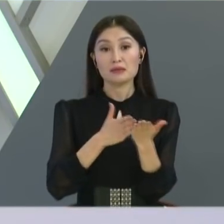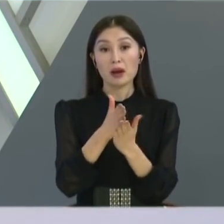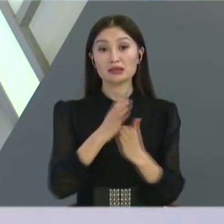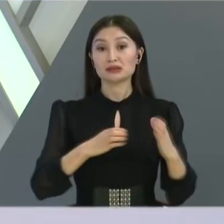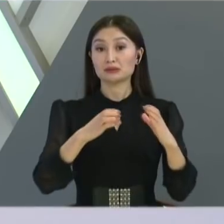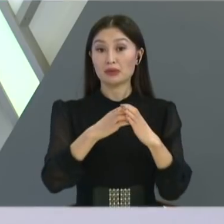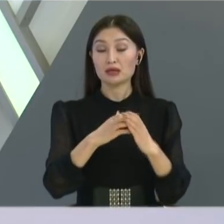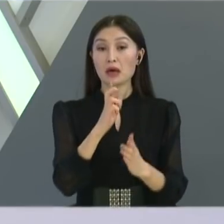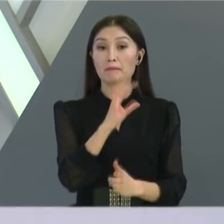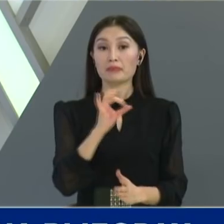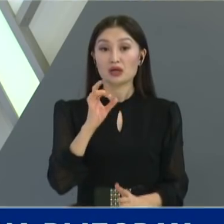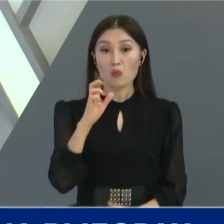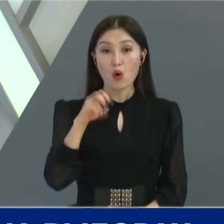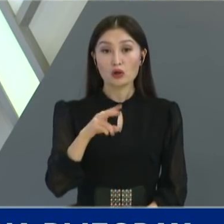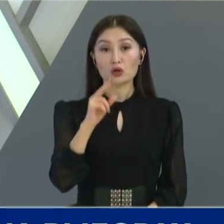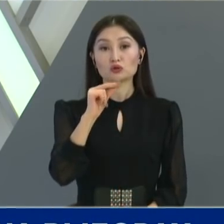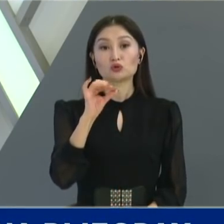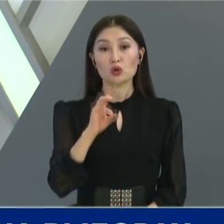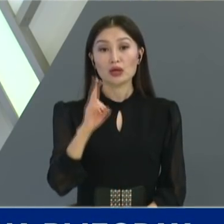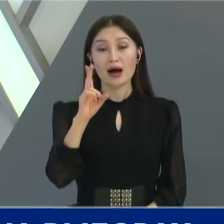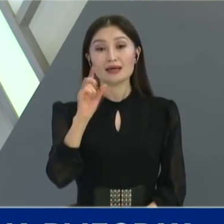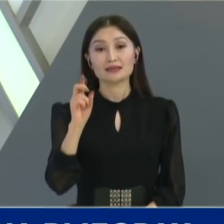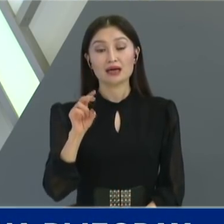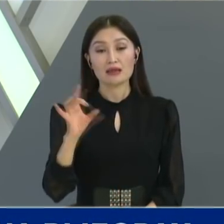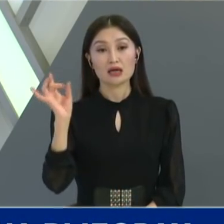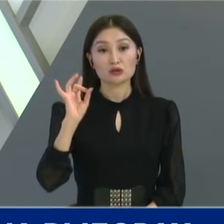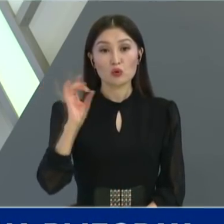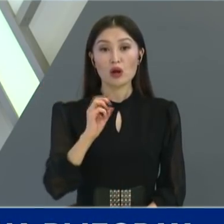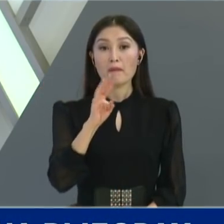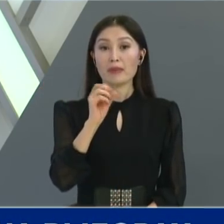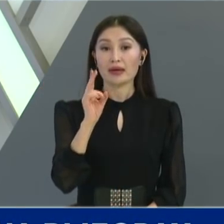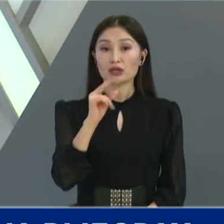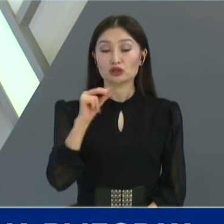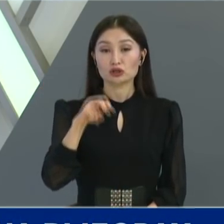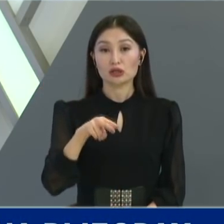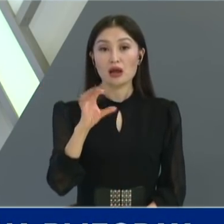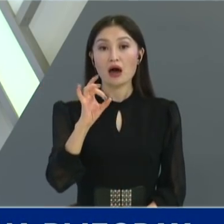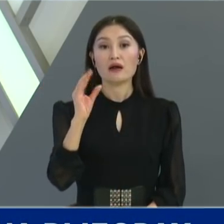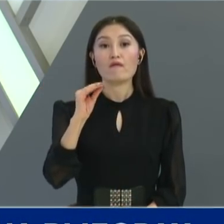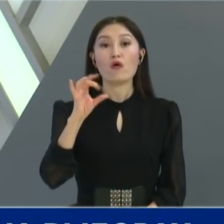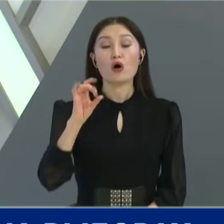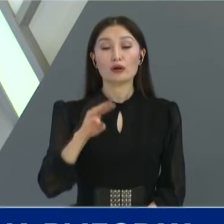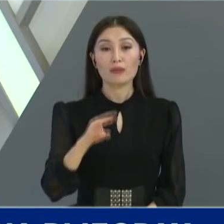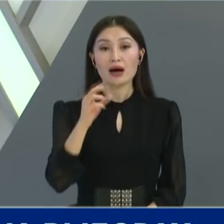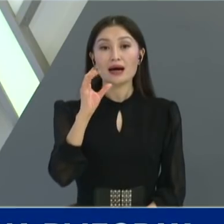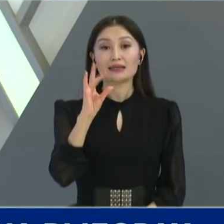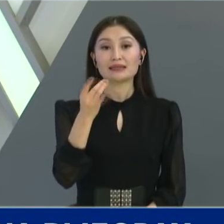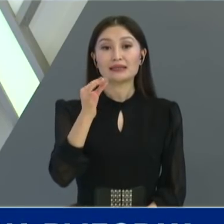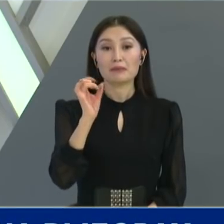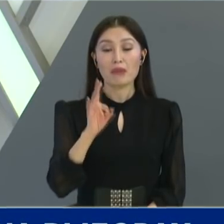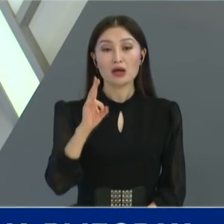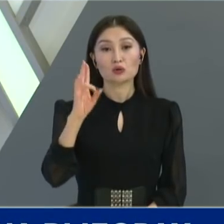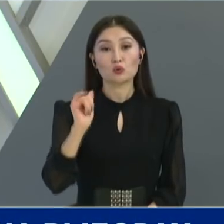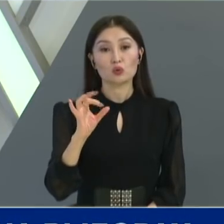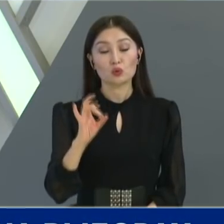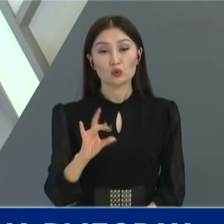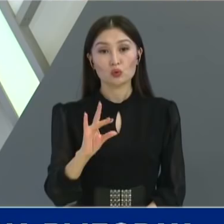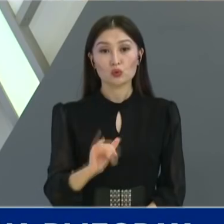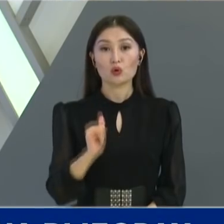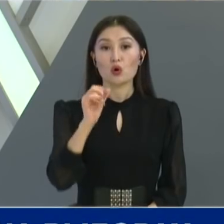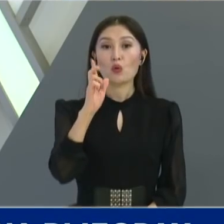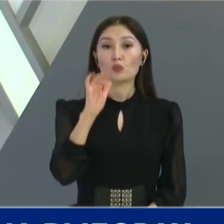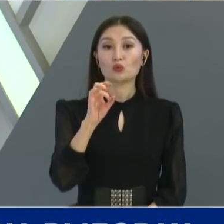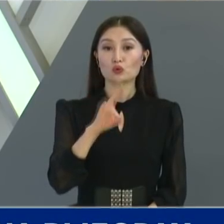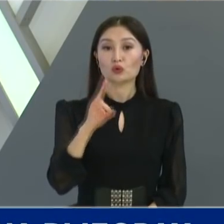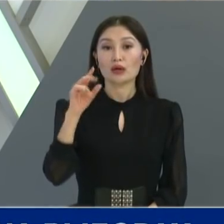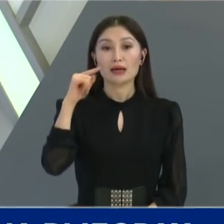партий: Бирбол, Чоңказат, Республика, Мекеншил, Леформа, Иман Нуру, Атамекен, Мекен Интымагы, Бүтүн